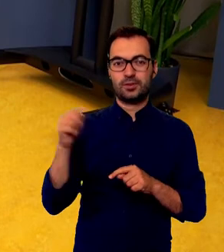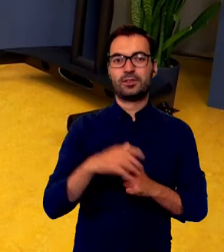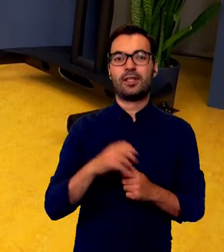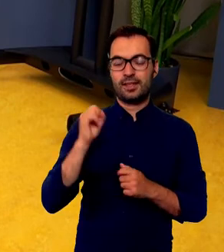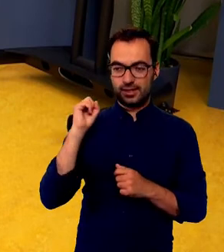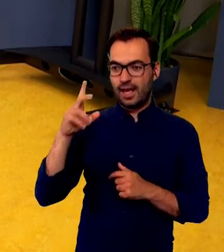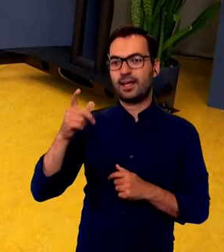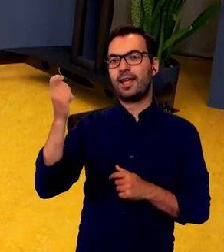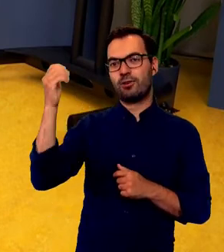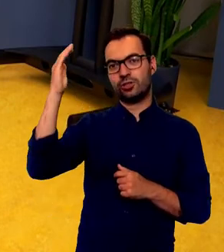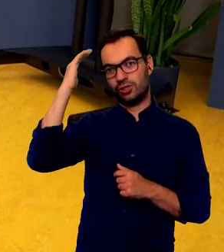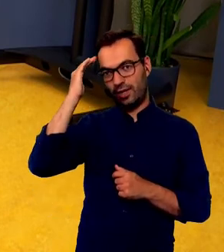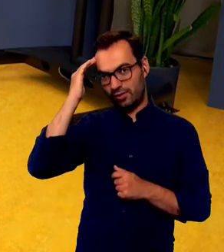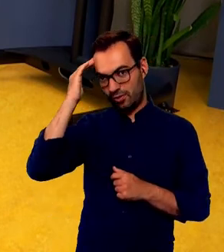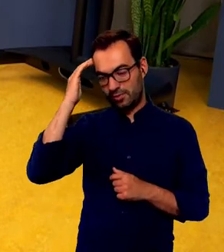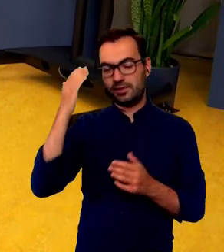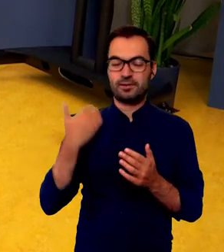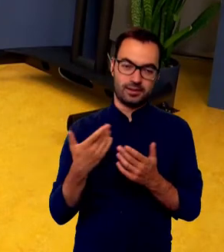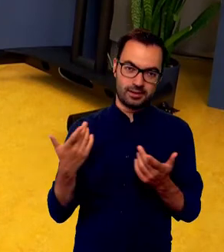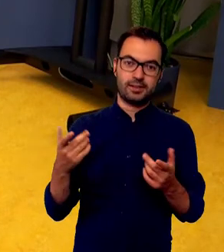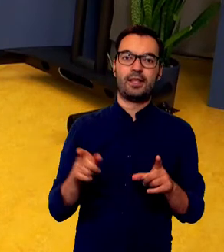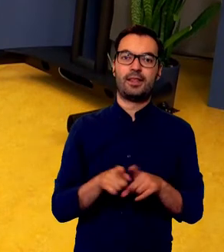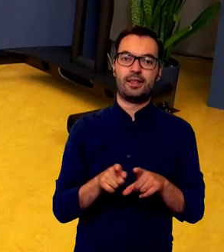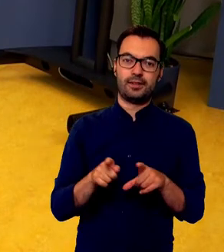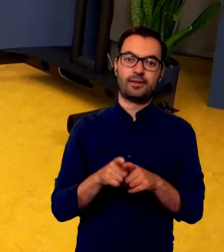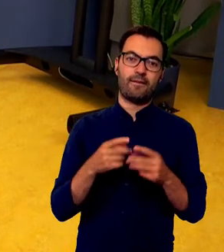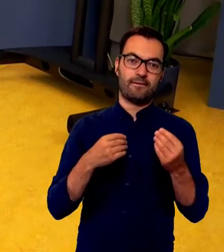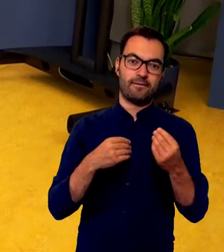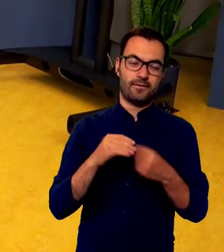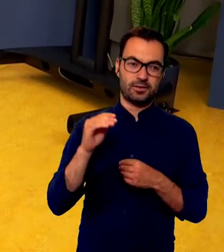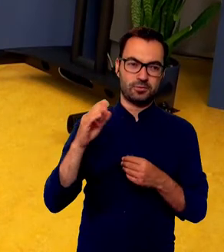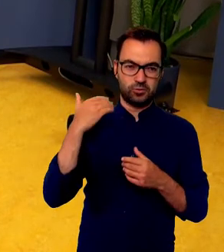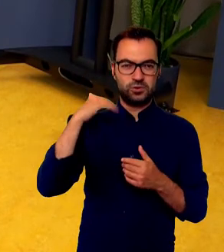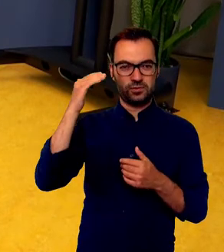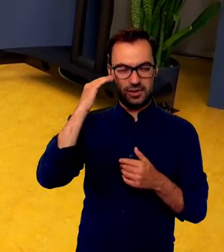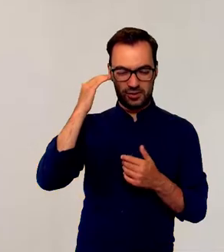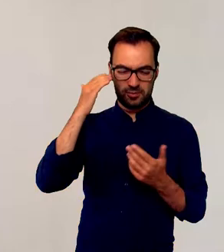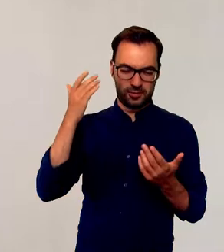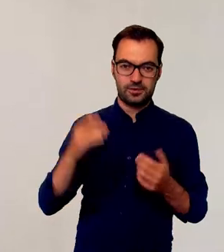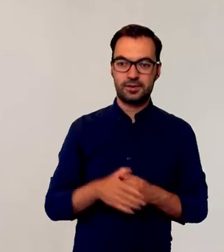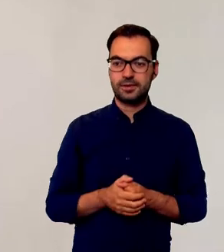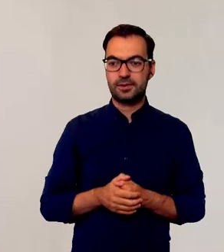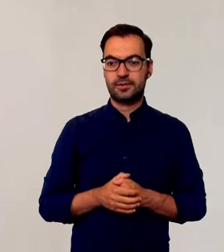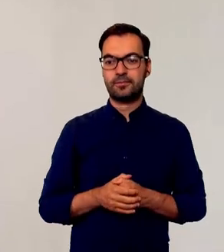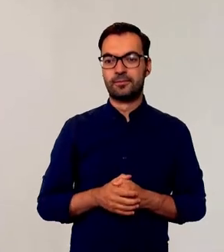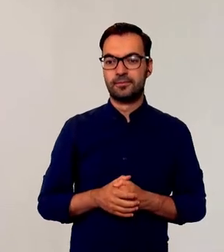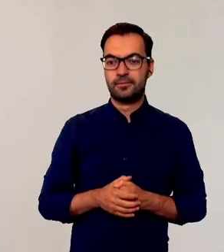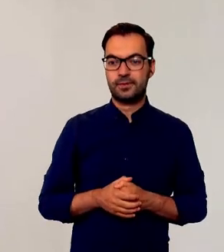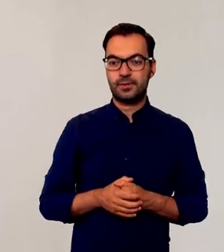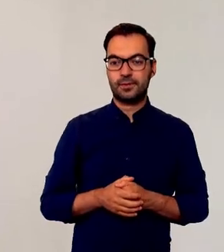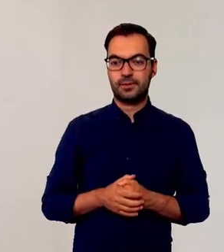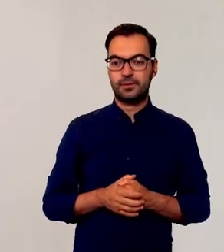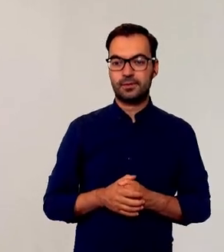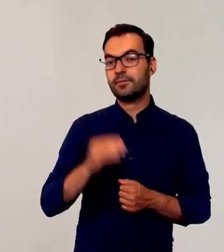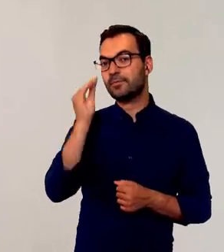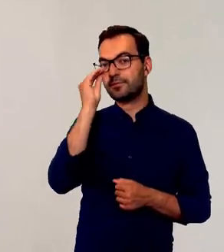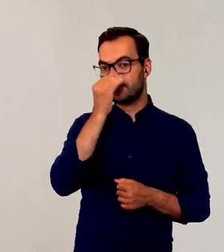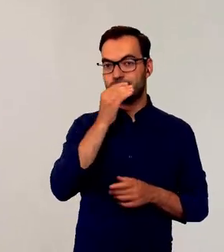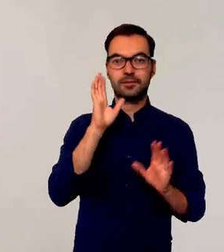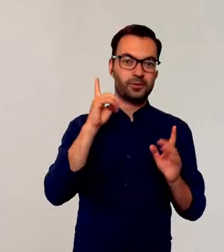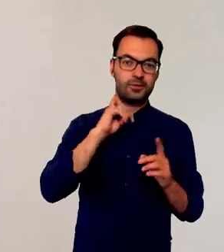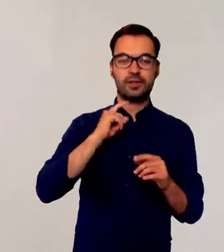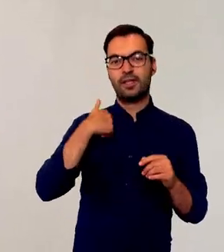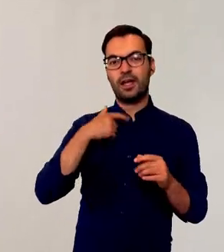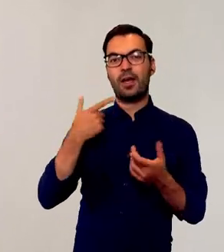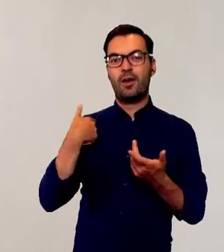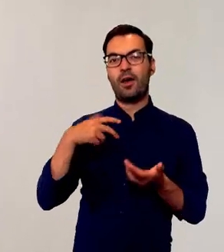jechały świadome tego, co będą robiły? Tak, jechały w większości świadome tego, co będą robiły. W związku z tym pudrowanie noska i mówienie, że byłam i